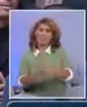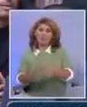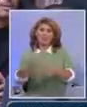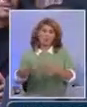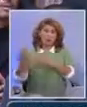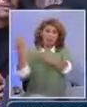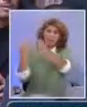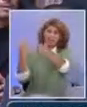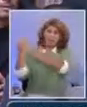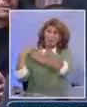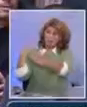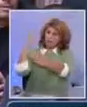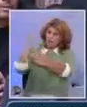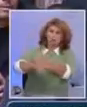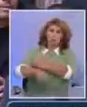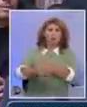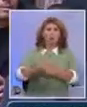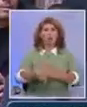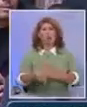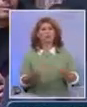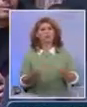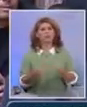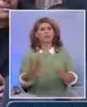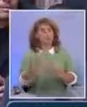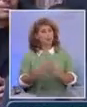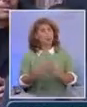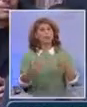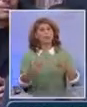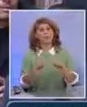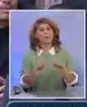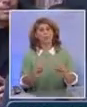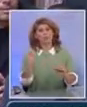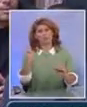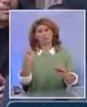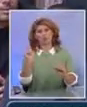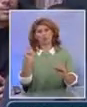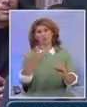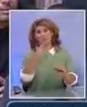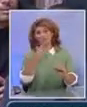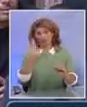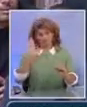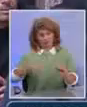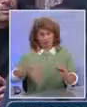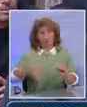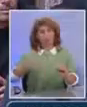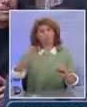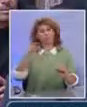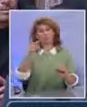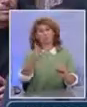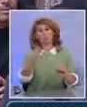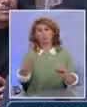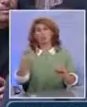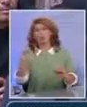Ελλήνων και αυτό μάλιστα γίνεται επίσημη εκπαιδευτική πολιτική. Λέει, καταλήγει ο αείμνηστος